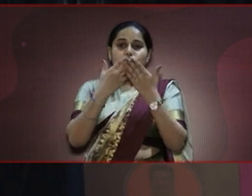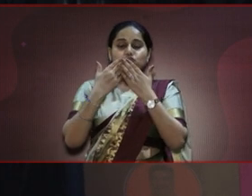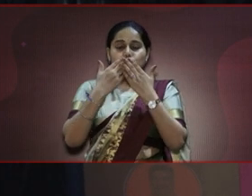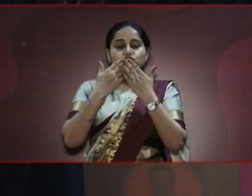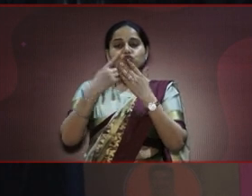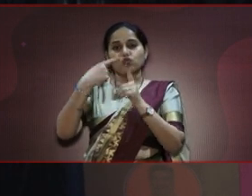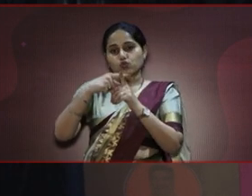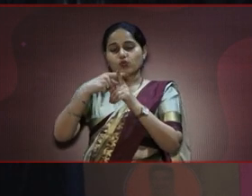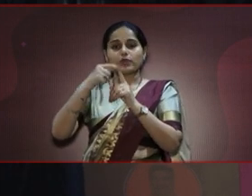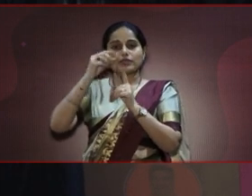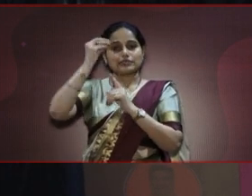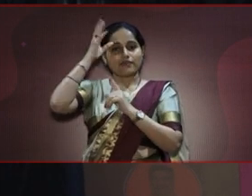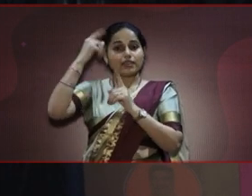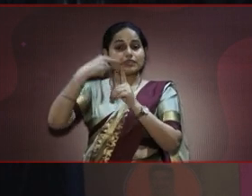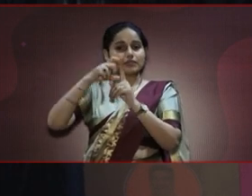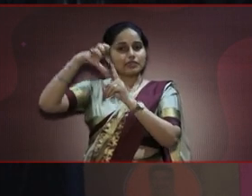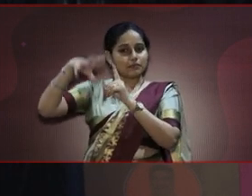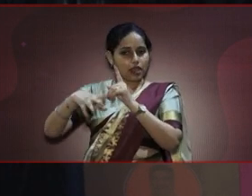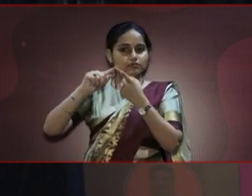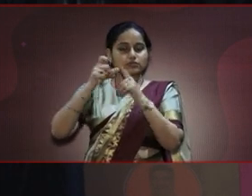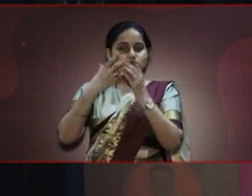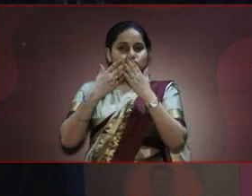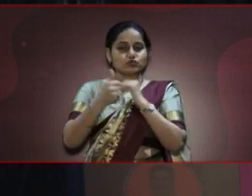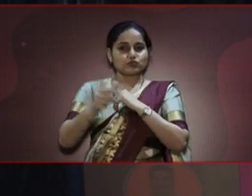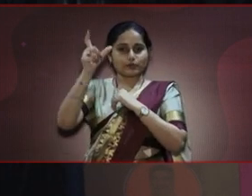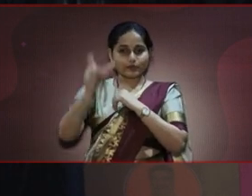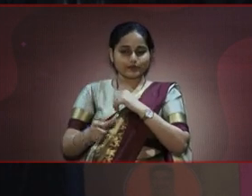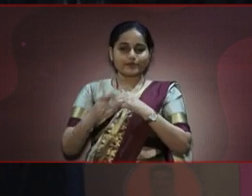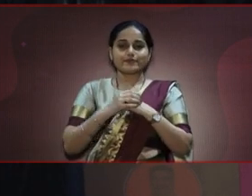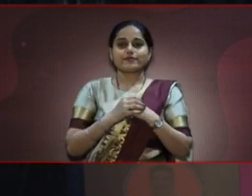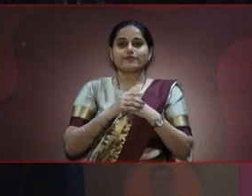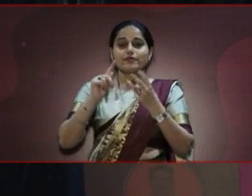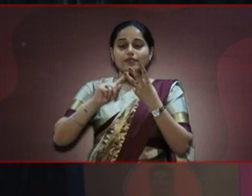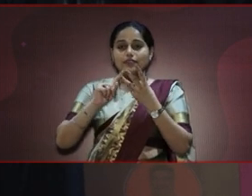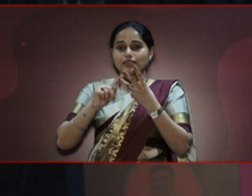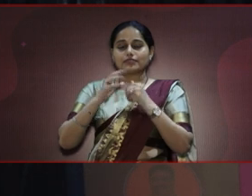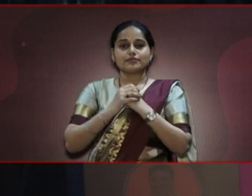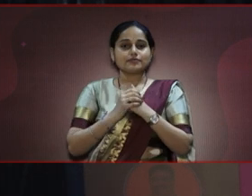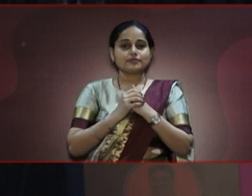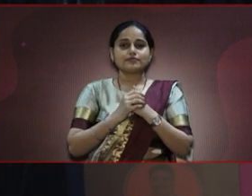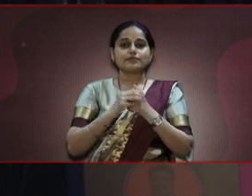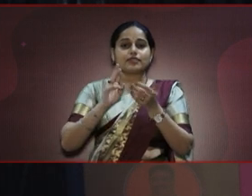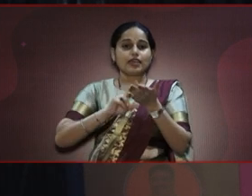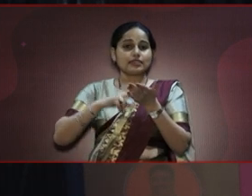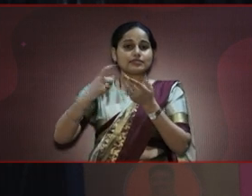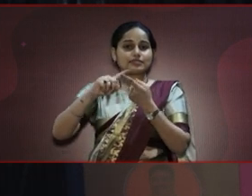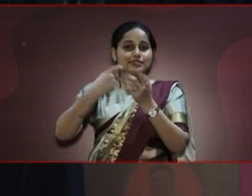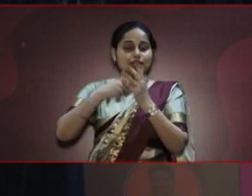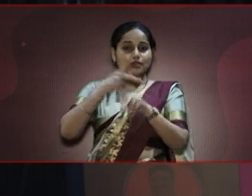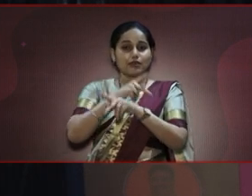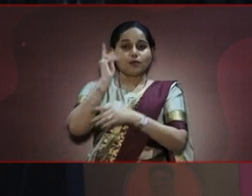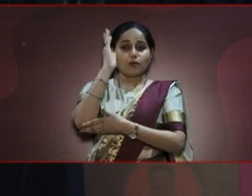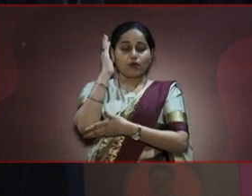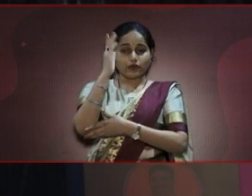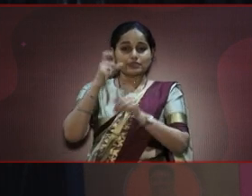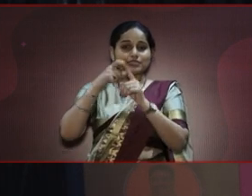एवं साक्षरता विभाग शिक्षा मंत्रालय से श्री संजय कुमार जी, आदरणीय निदेशक महोदय NCERT प्रोफेसर